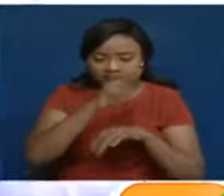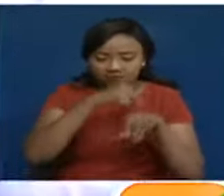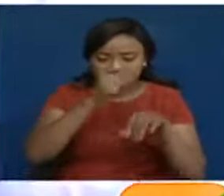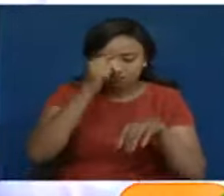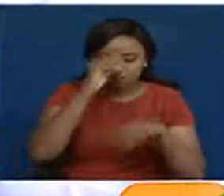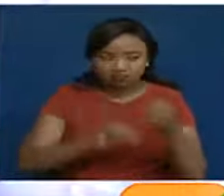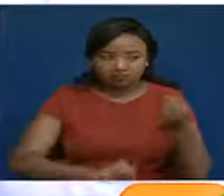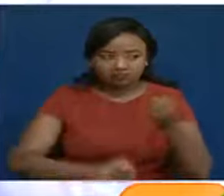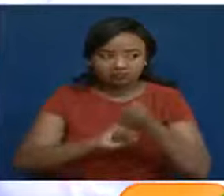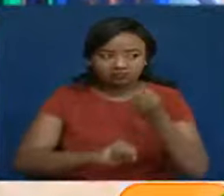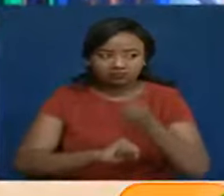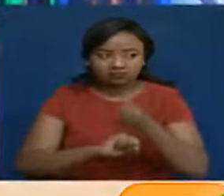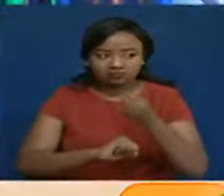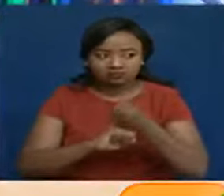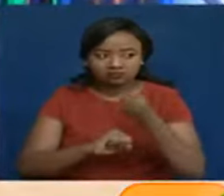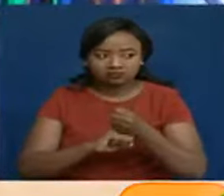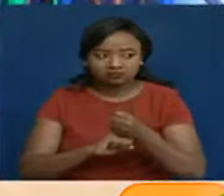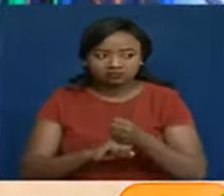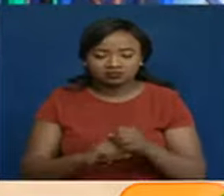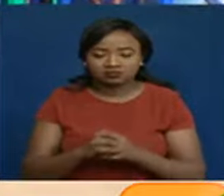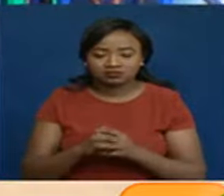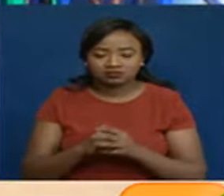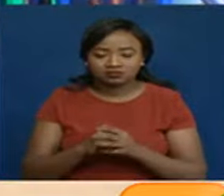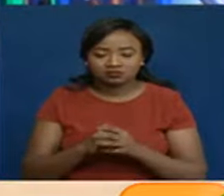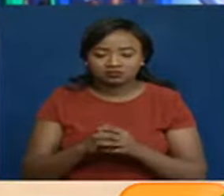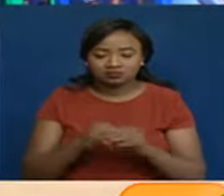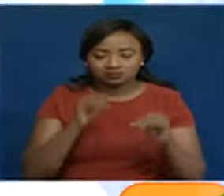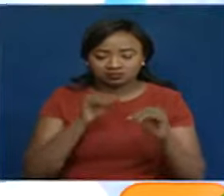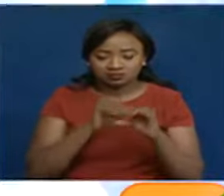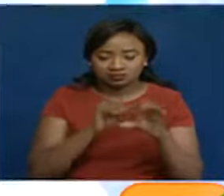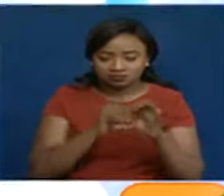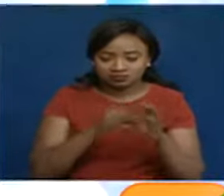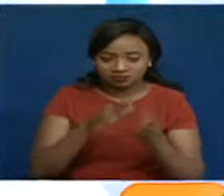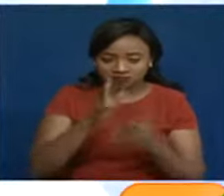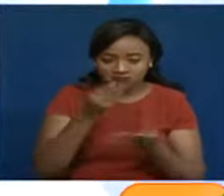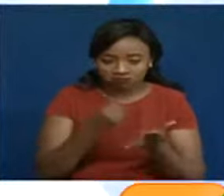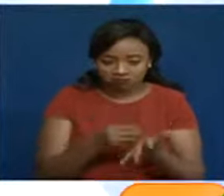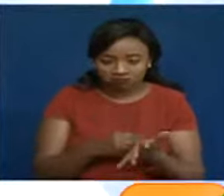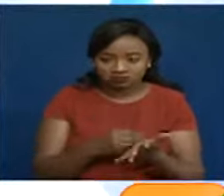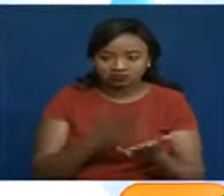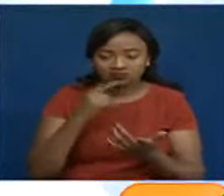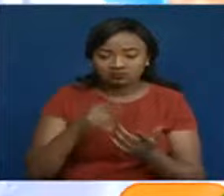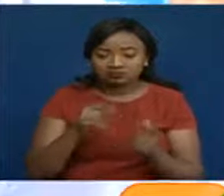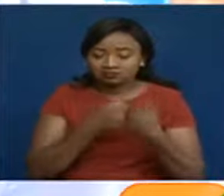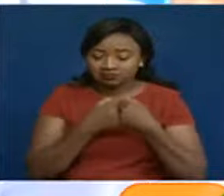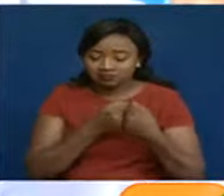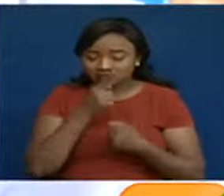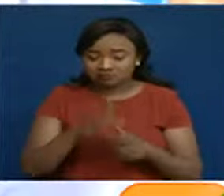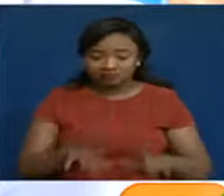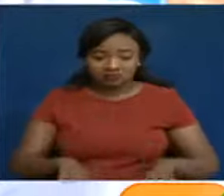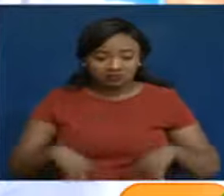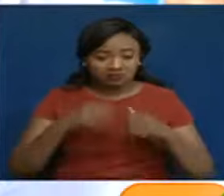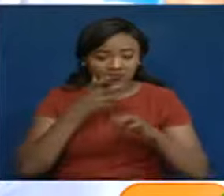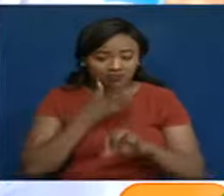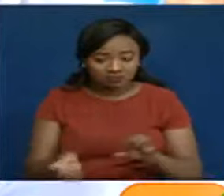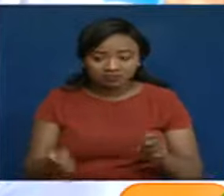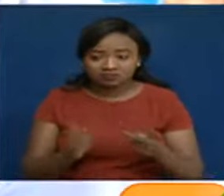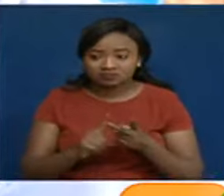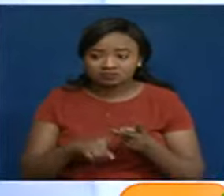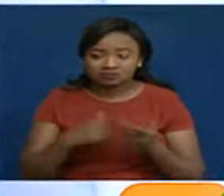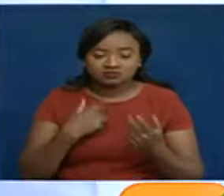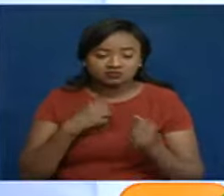wagonjwa wa akili. Baadhi ya sababu za kuongezeka kwa idadi hii ikiwa ni hali ngumu ya maisha pamoja na ukosefu wa masa ya mara kwa